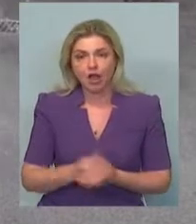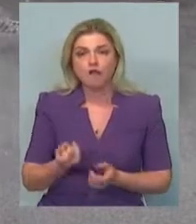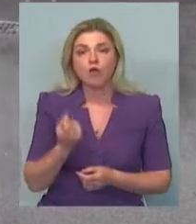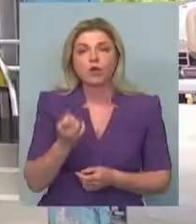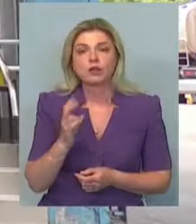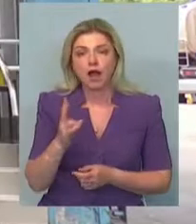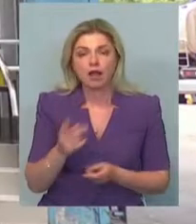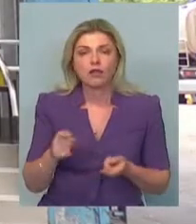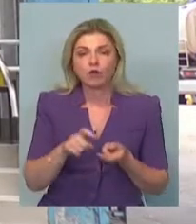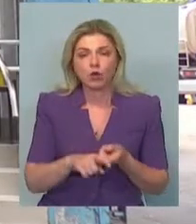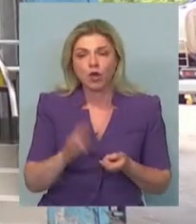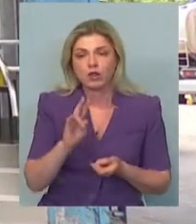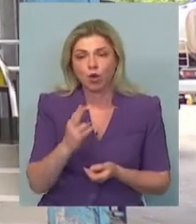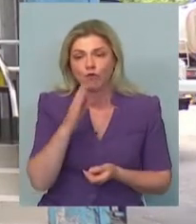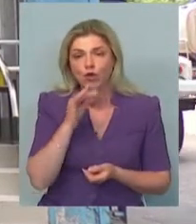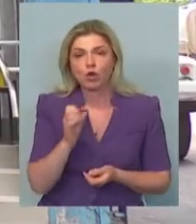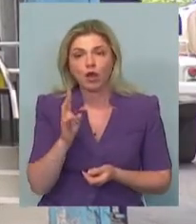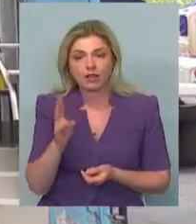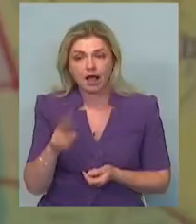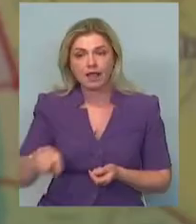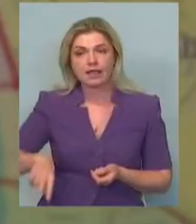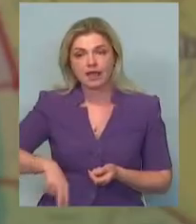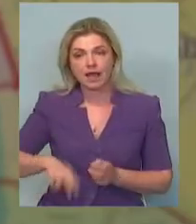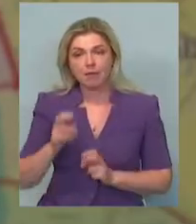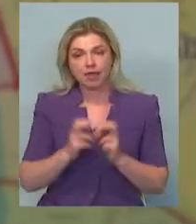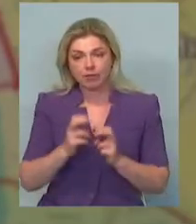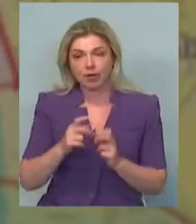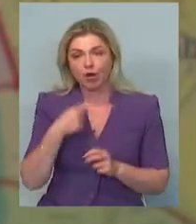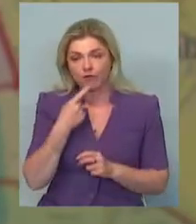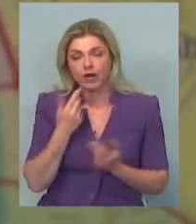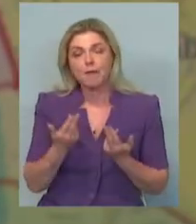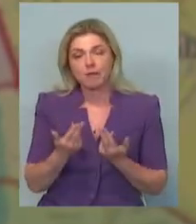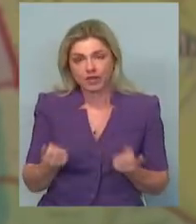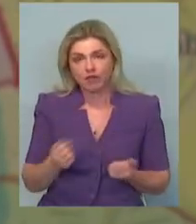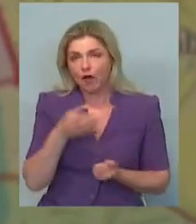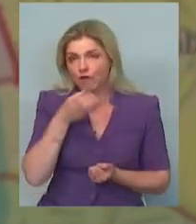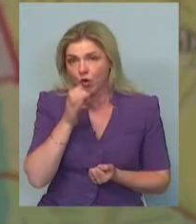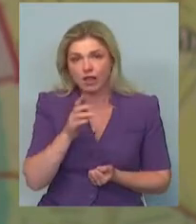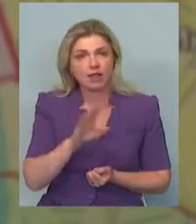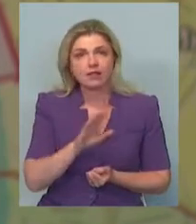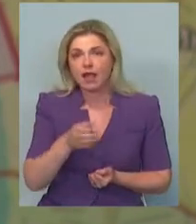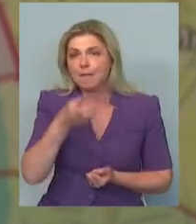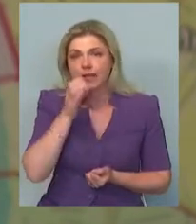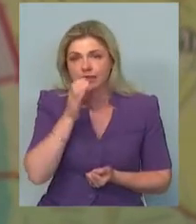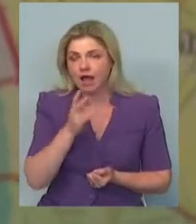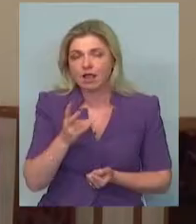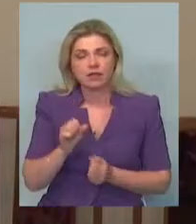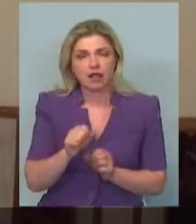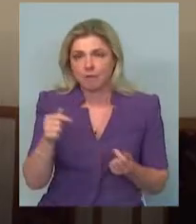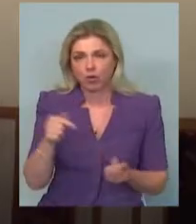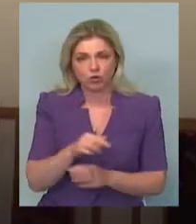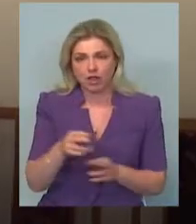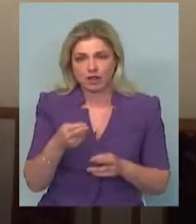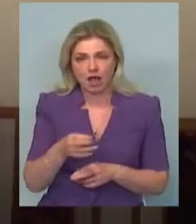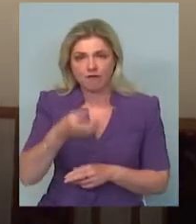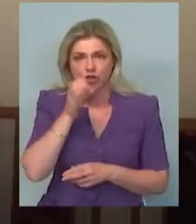до комунікації Миколаївводоканалу. Директор підприємства Борис Дуденко також підтверджує, вода не питна і не призначена для вживання. Фонтан –